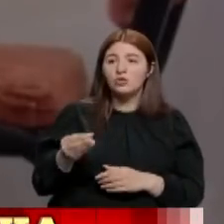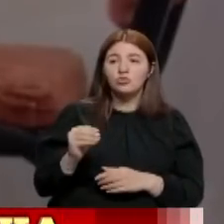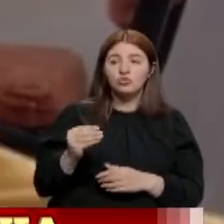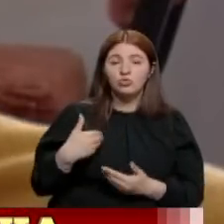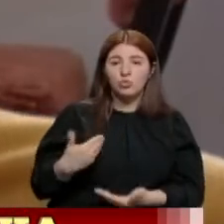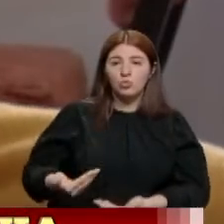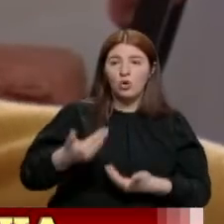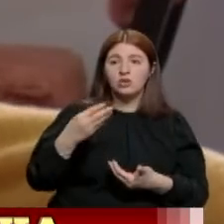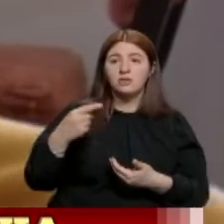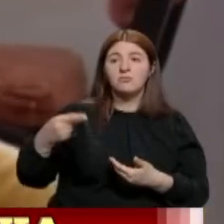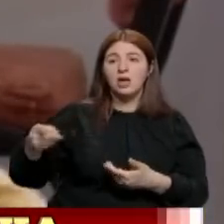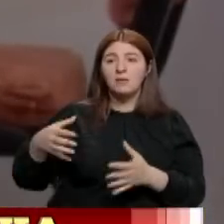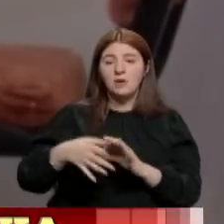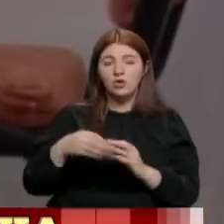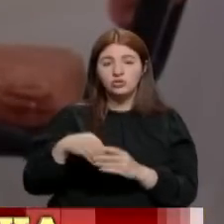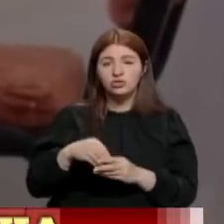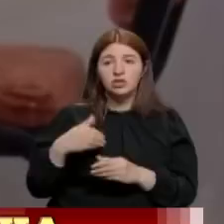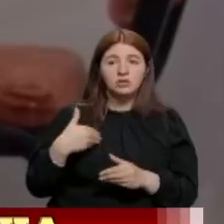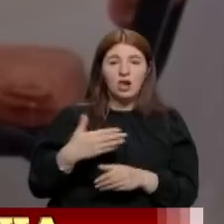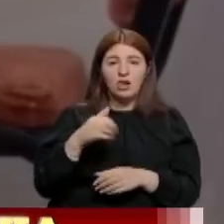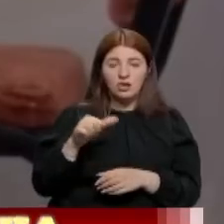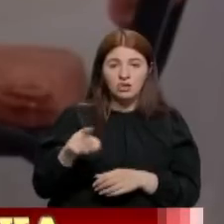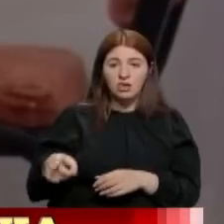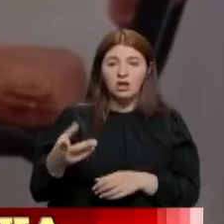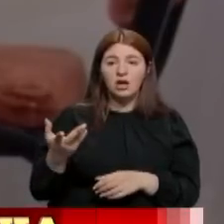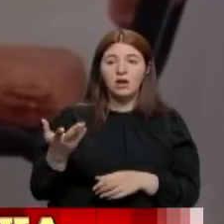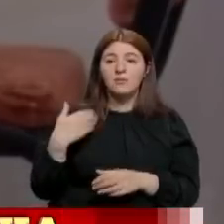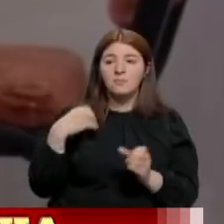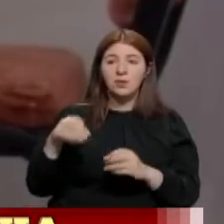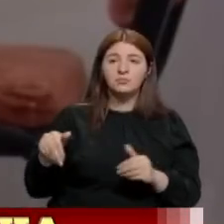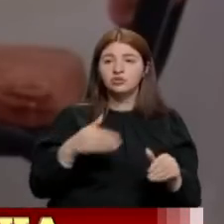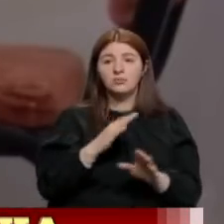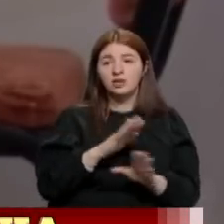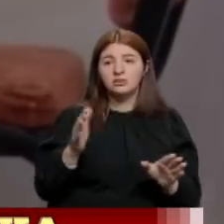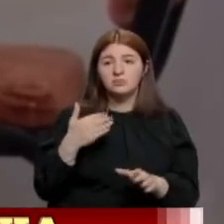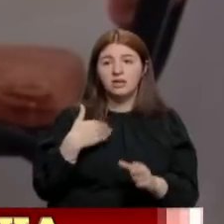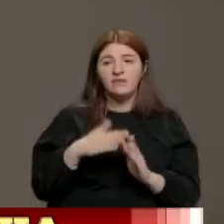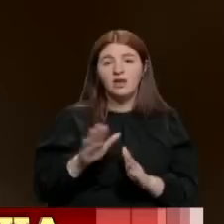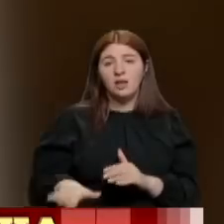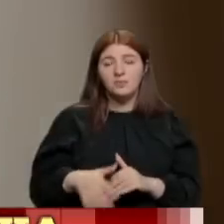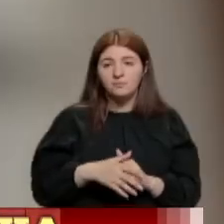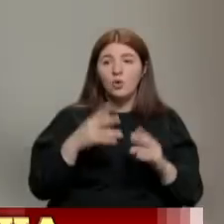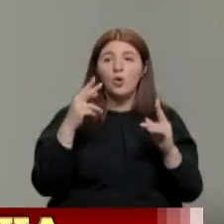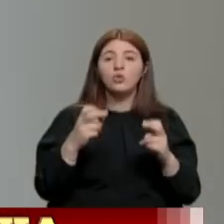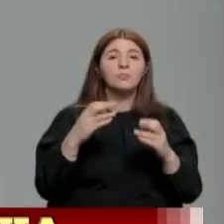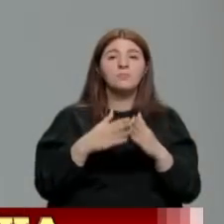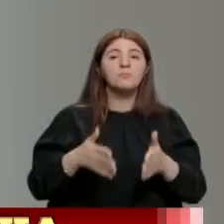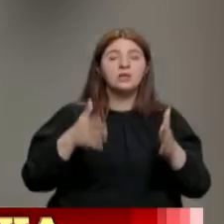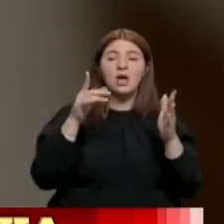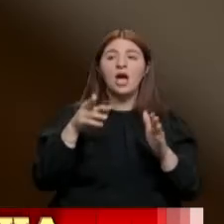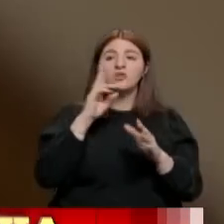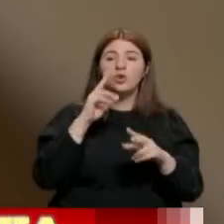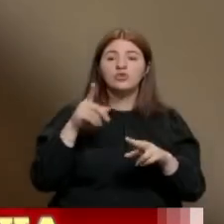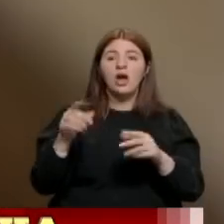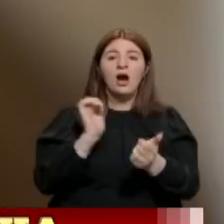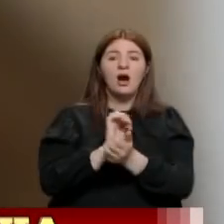Çocuğu kucağıma alsam cihaza bağlı olduğu için çıkamam. Onu bırakıp da çıkamazdım. Ben evde kaldım. Oturdukları binadan en son